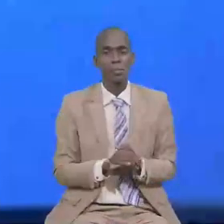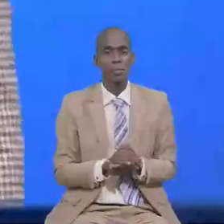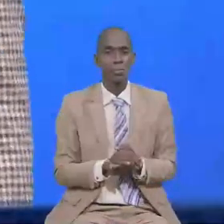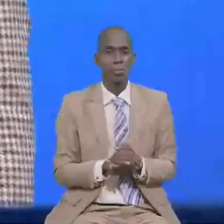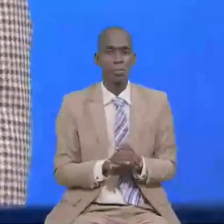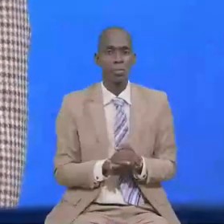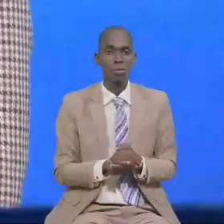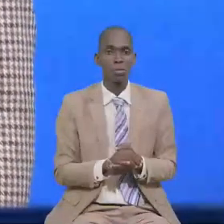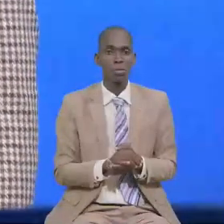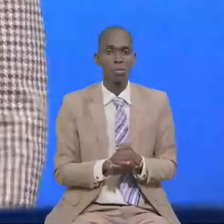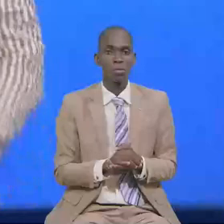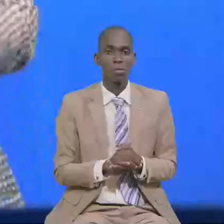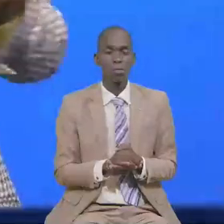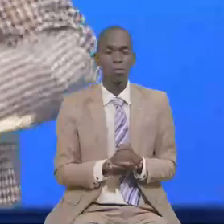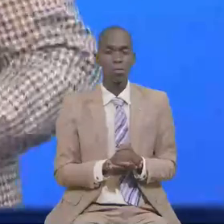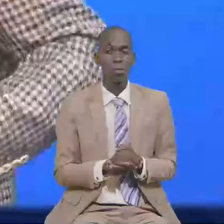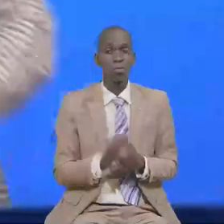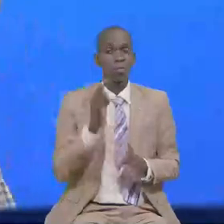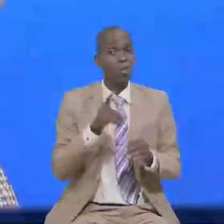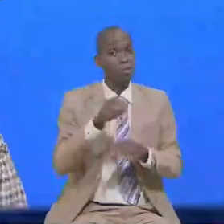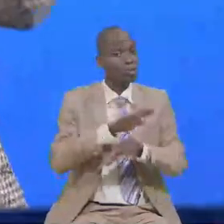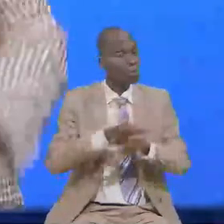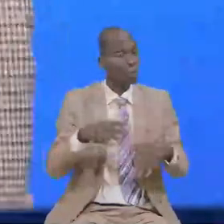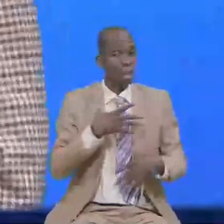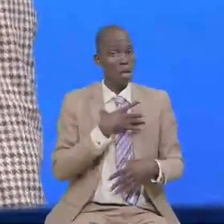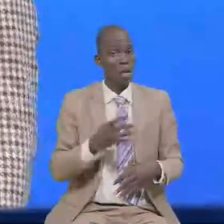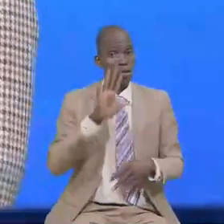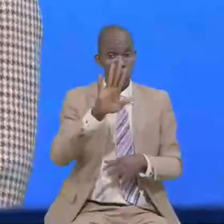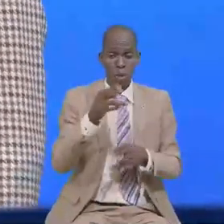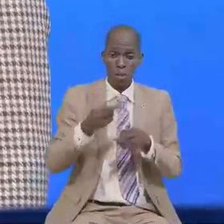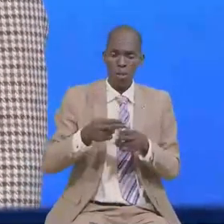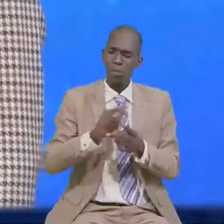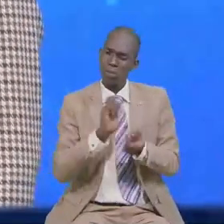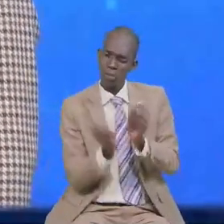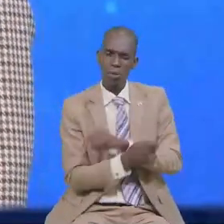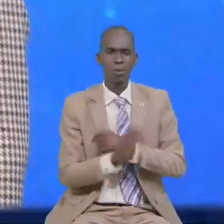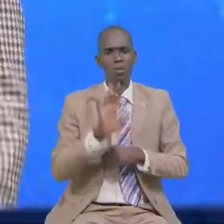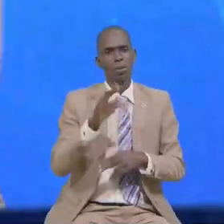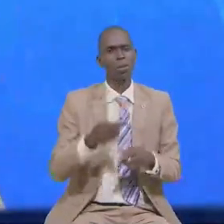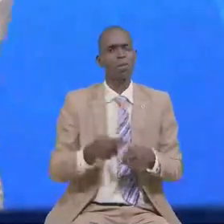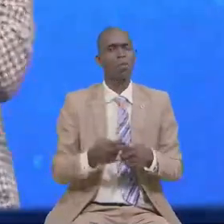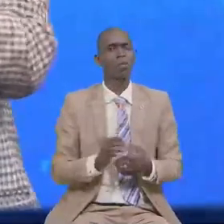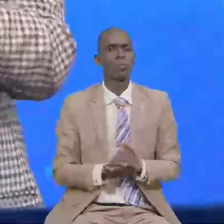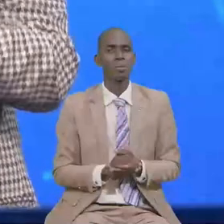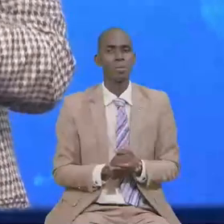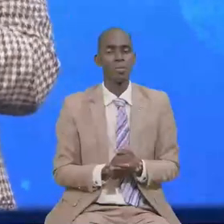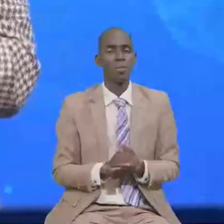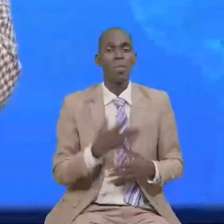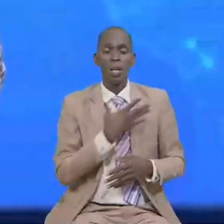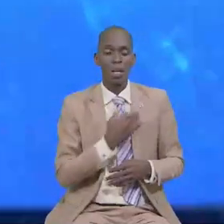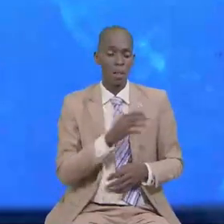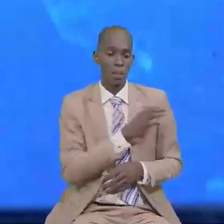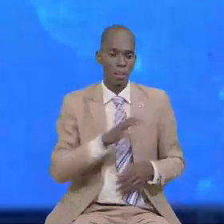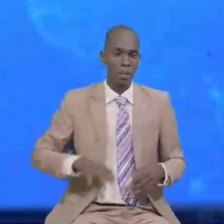nom. Si tu n'aimes pas ton nom, change ce nom-là. Et Christ